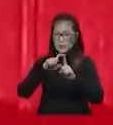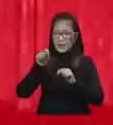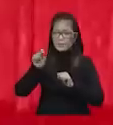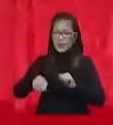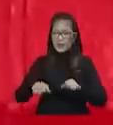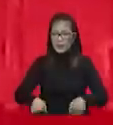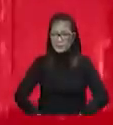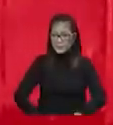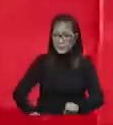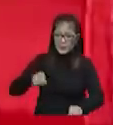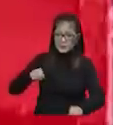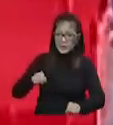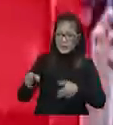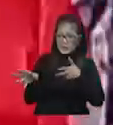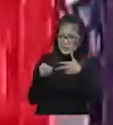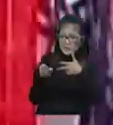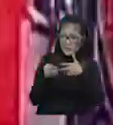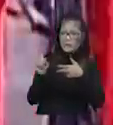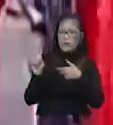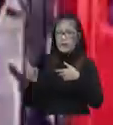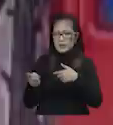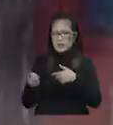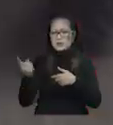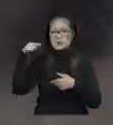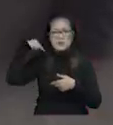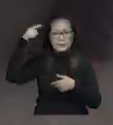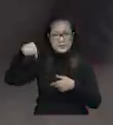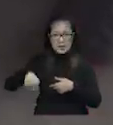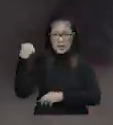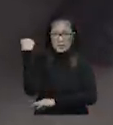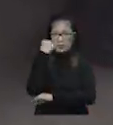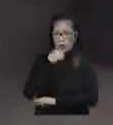terekam kamera CCTV. Hingga kini keberadaan pelaku dan korban